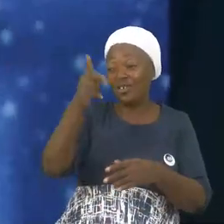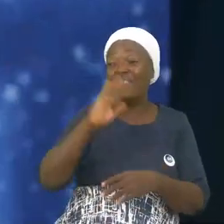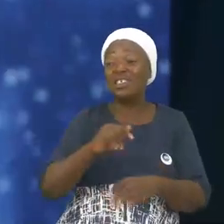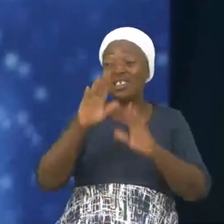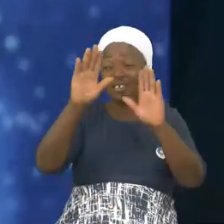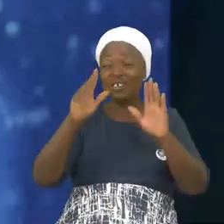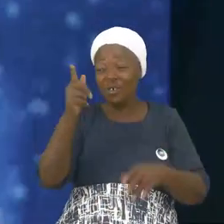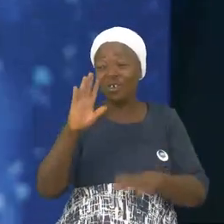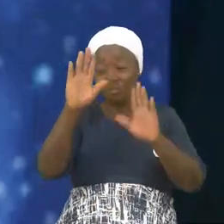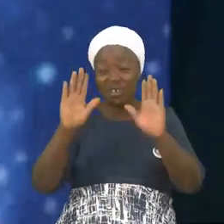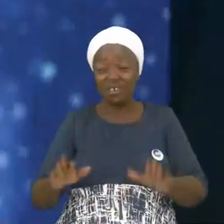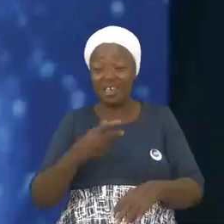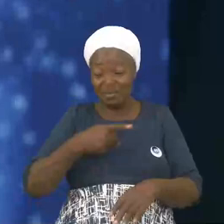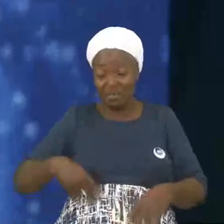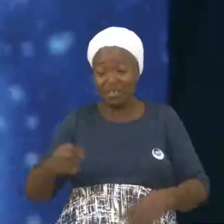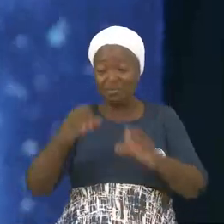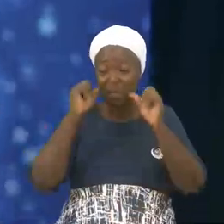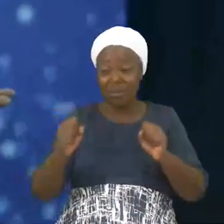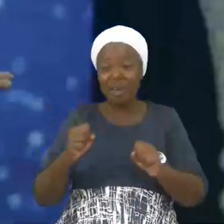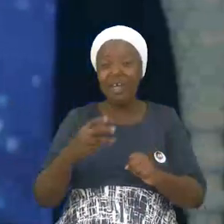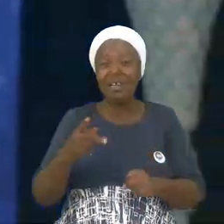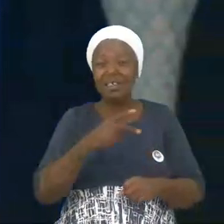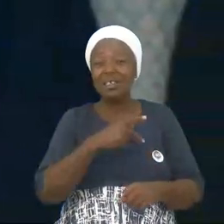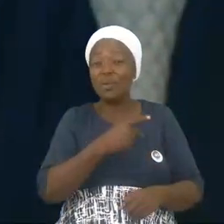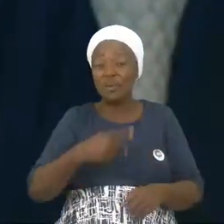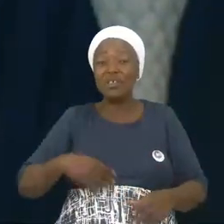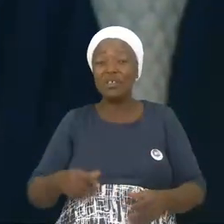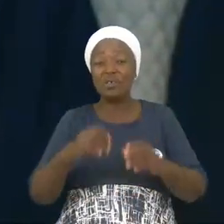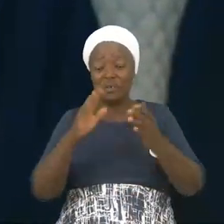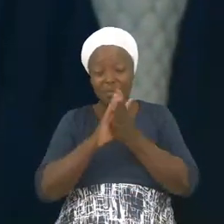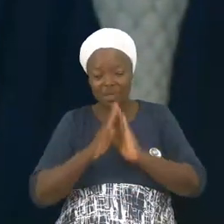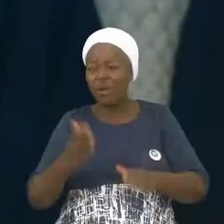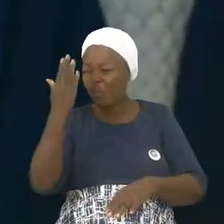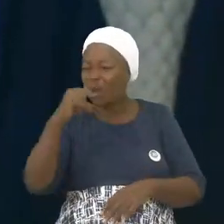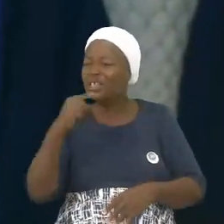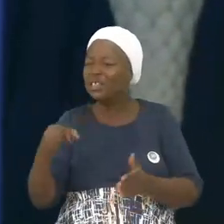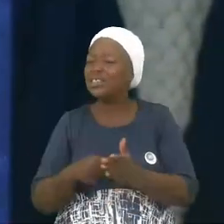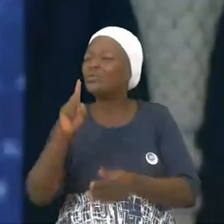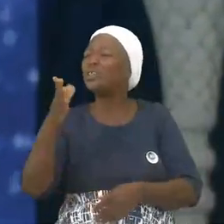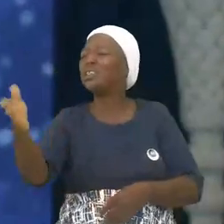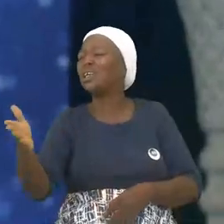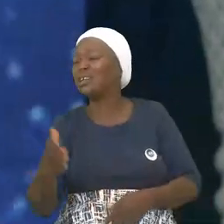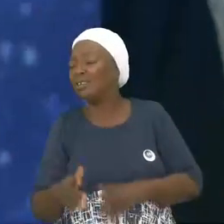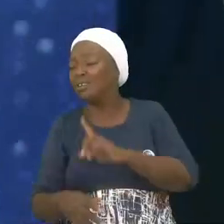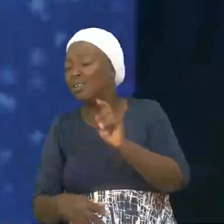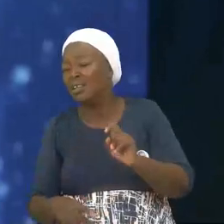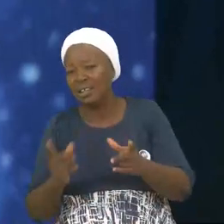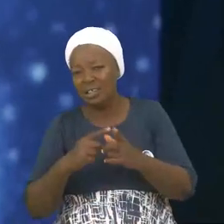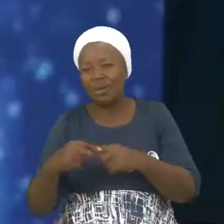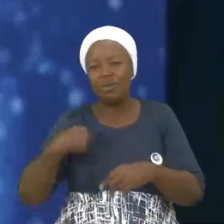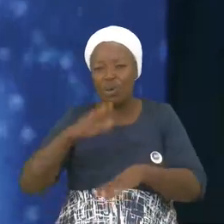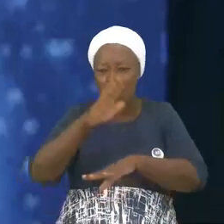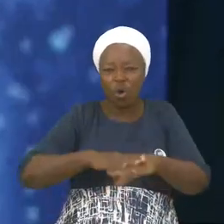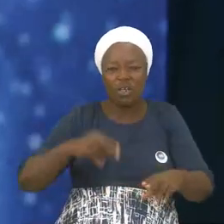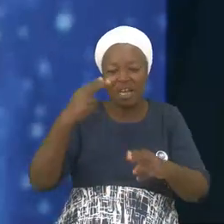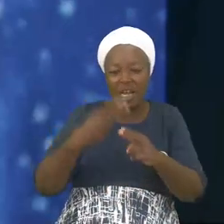Et si quelqu'un dit Dieu de miracle, Dieu de puissance, et le prince de puissance, et le prince de paix, pourquoi alors